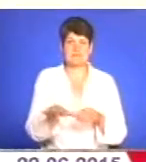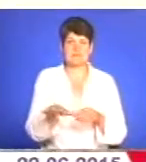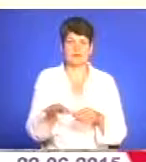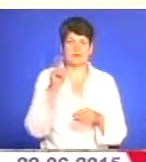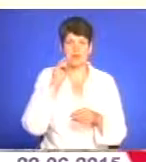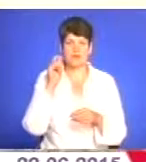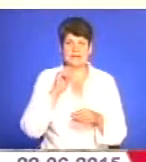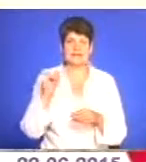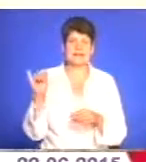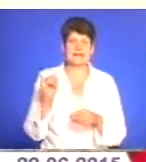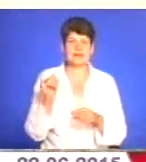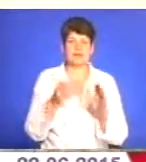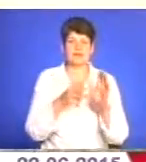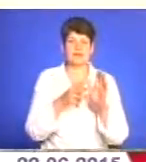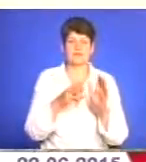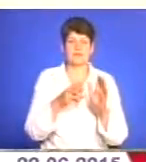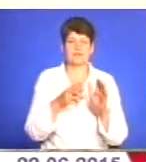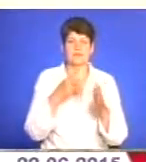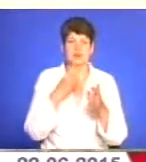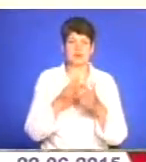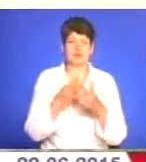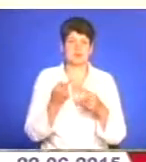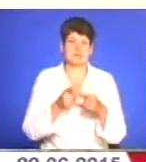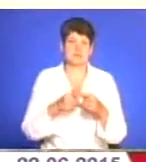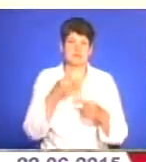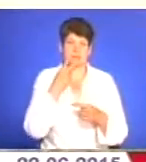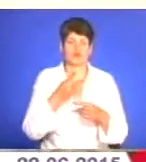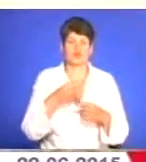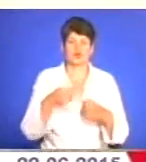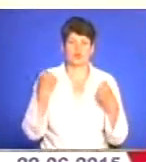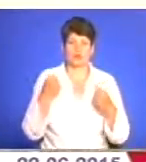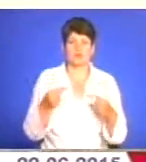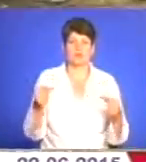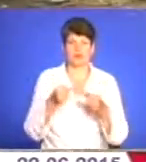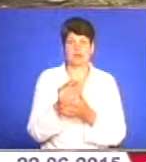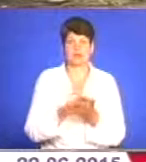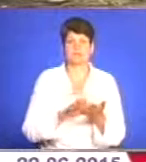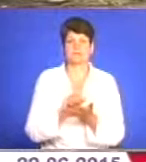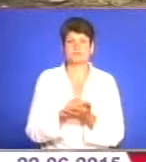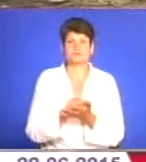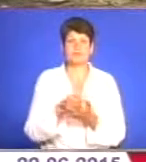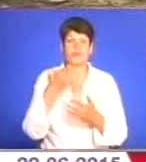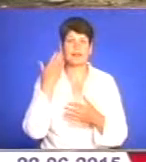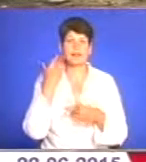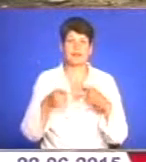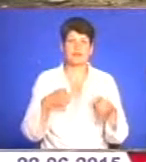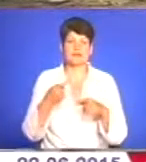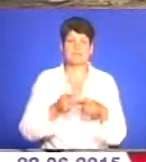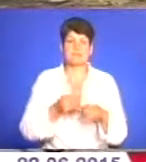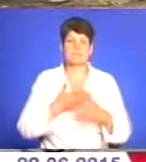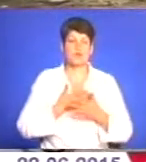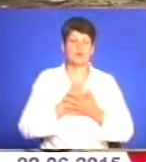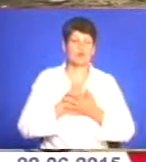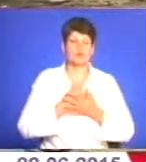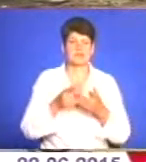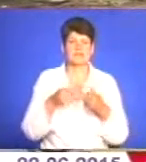третє місце на Україні, і я бачила, що мені цей вид спорту підходить, і тим надалі займалася. Легкою атлетикою, тому що це мій улюблений